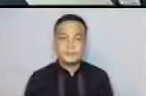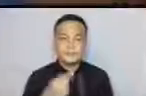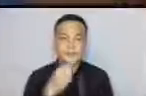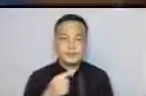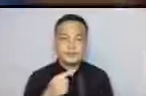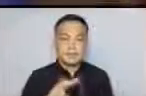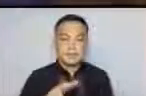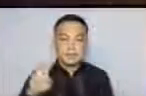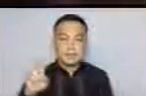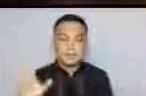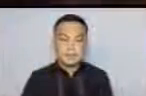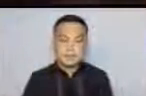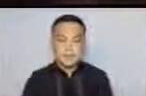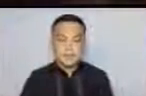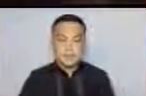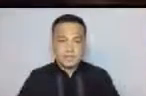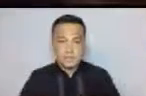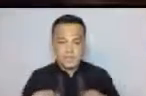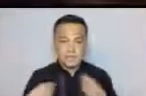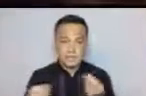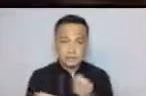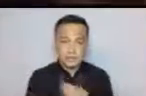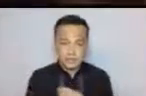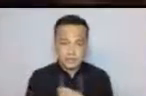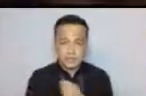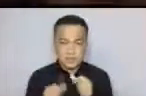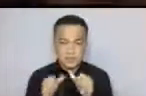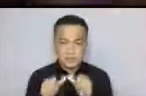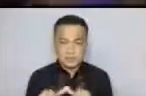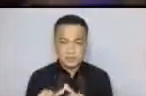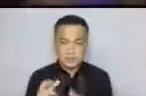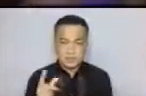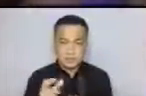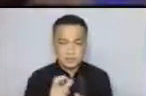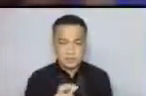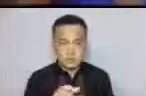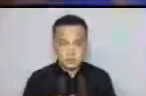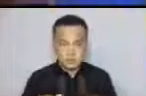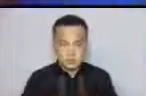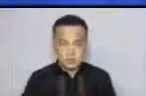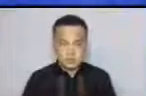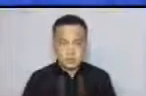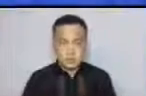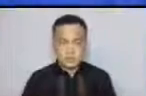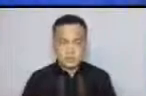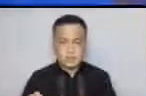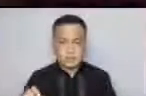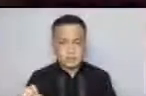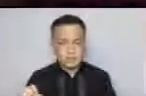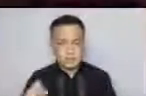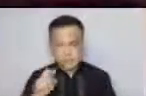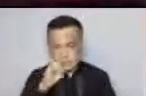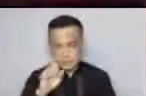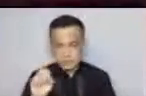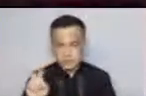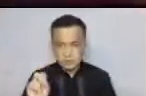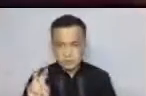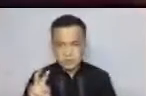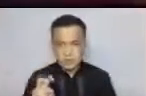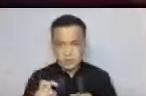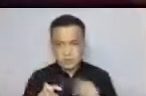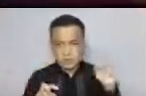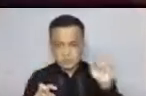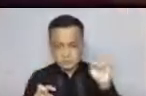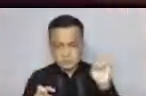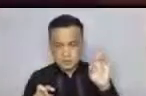na tuloy ang pagbabakuna sa mga kabataan na edad 12 hanggang 17. Nauna nang inayag ni